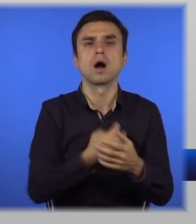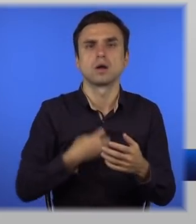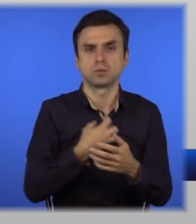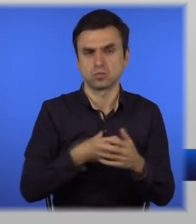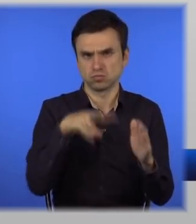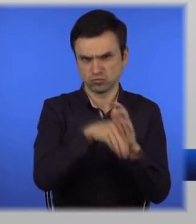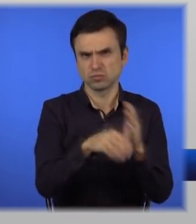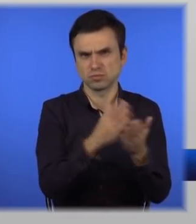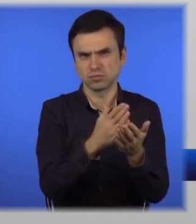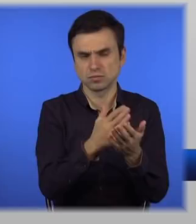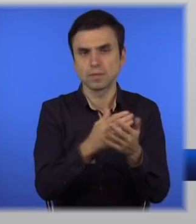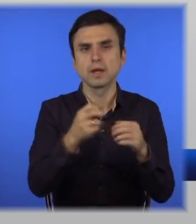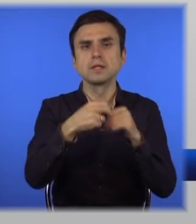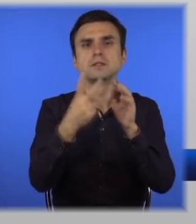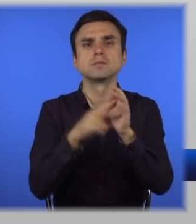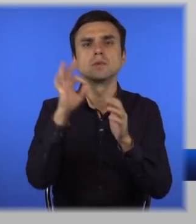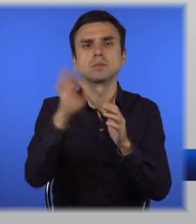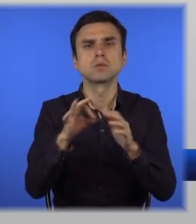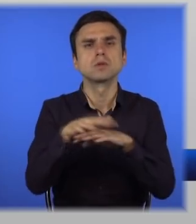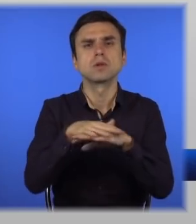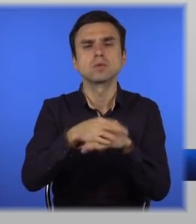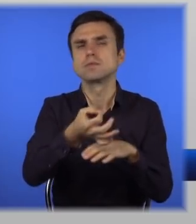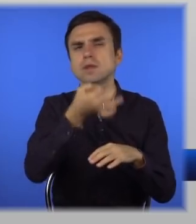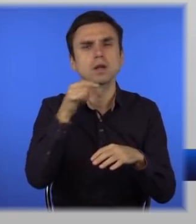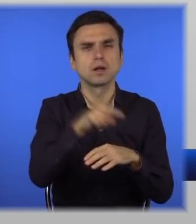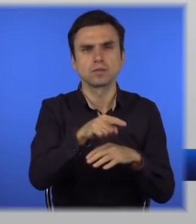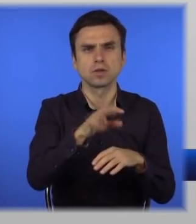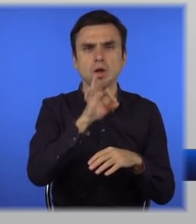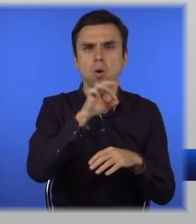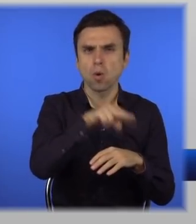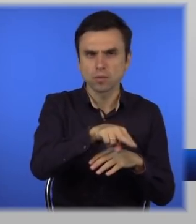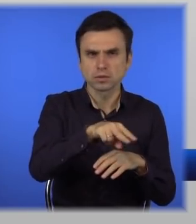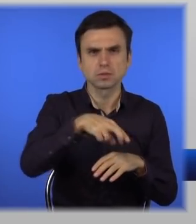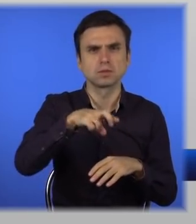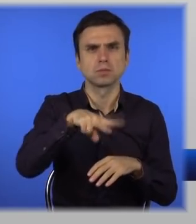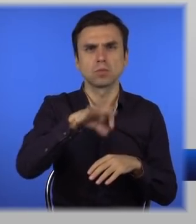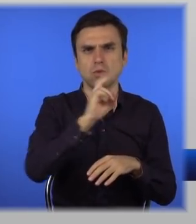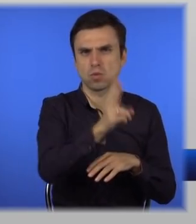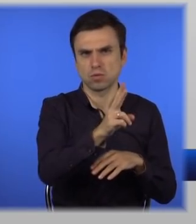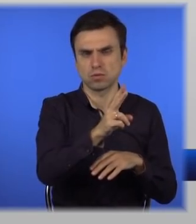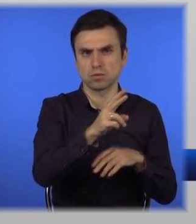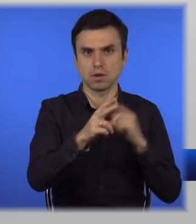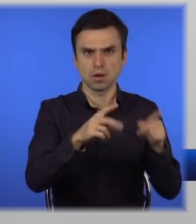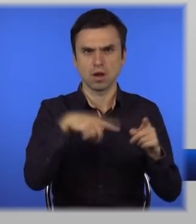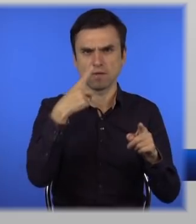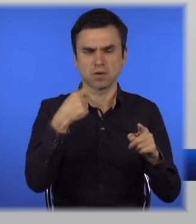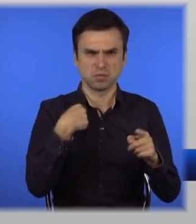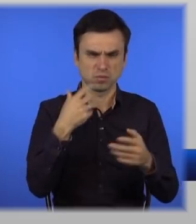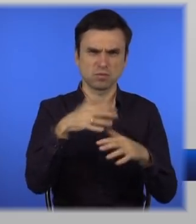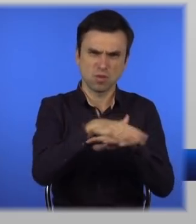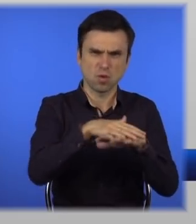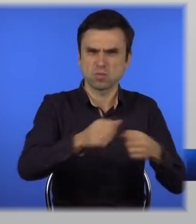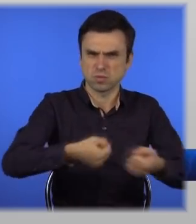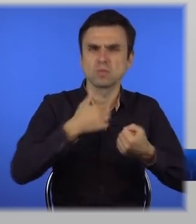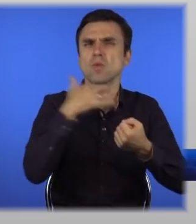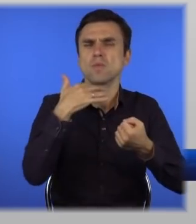вже почала передвиборчу президентську гонку, але нижчий за виборчий рейтинг Ольги Бабенко, яка очолює Криворізький осередок. Порівну